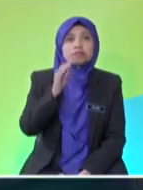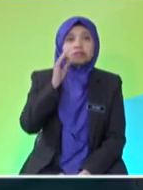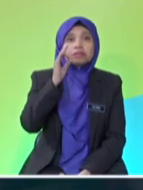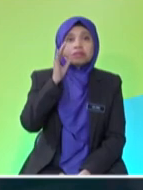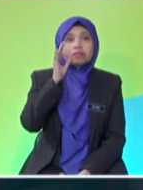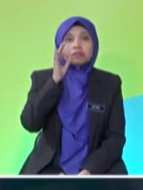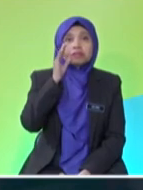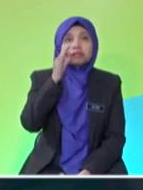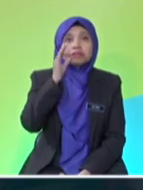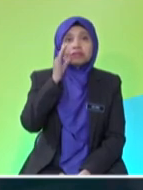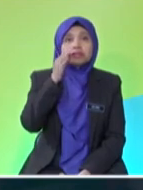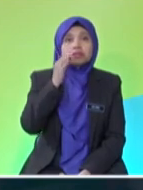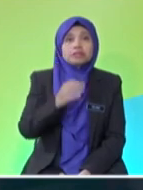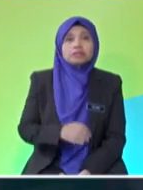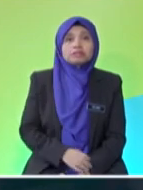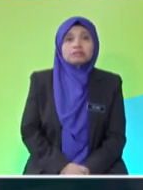Apa itu